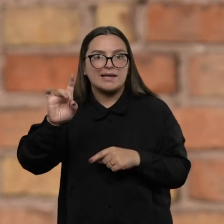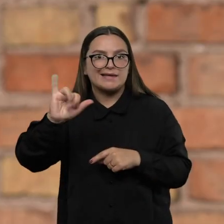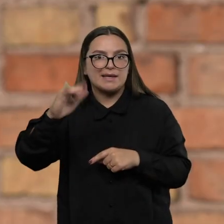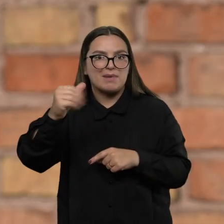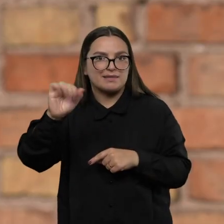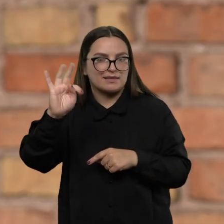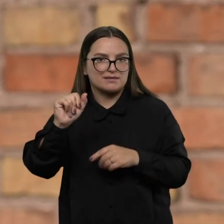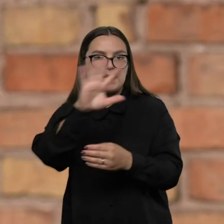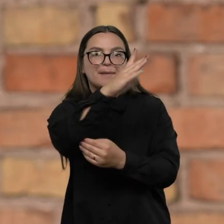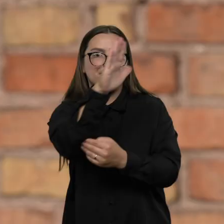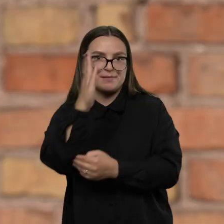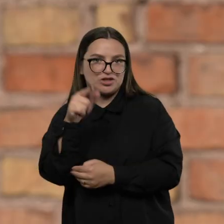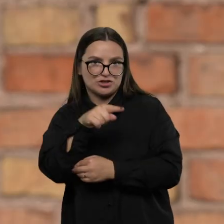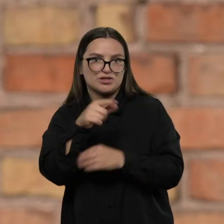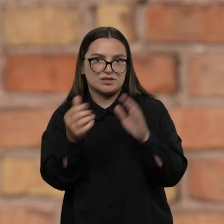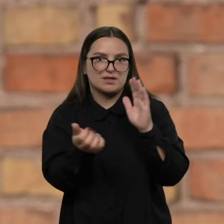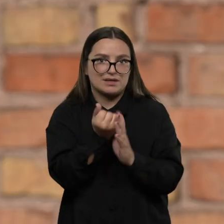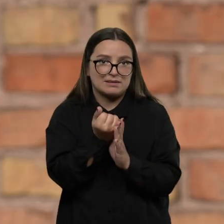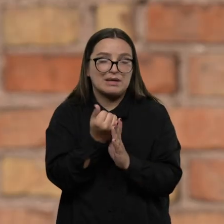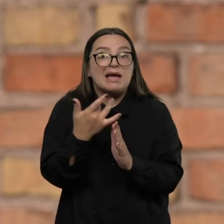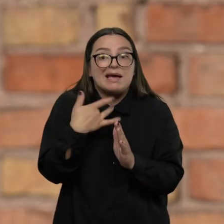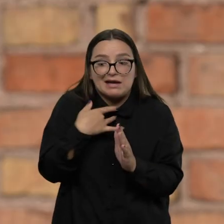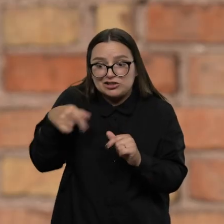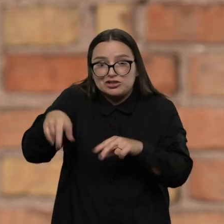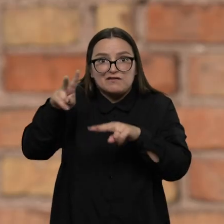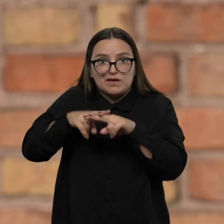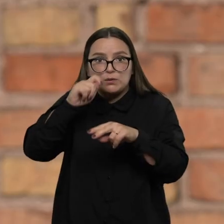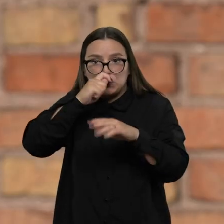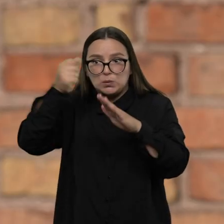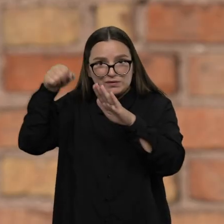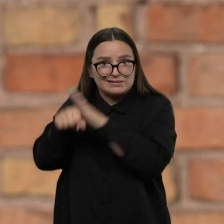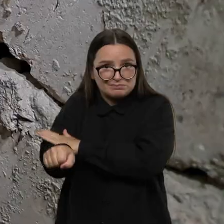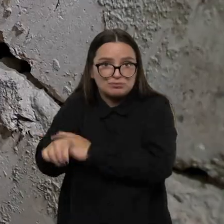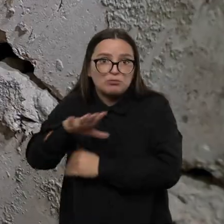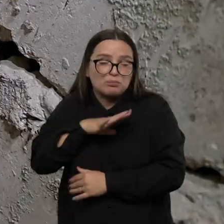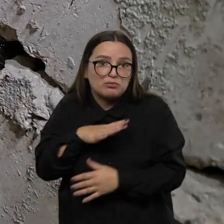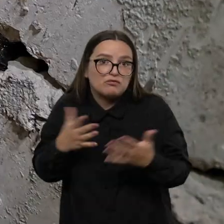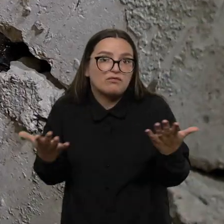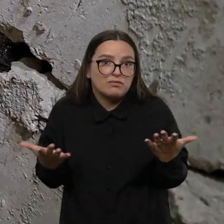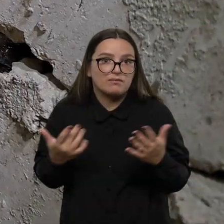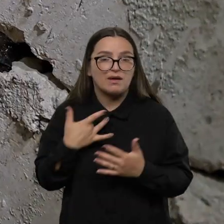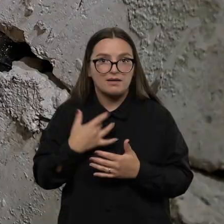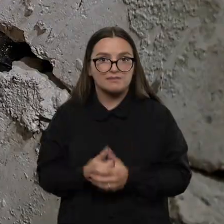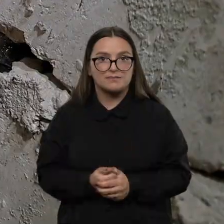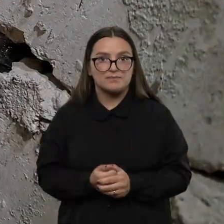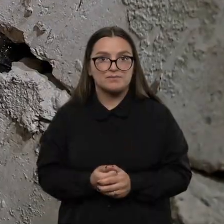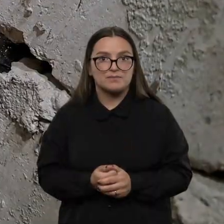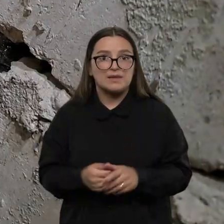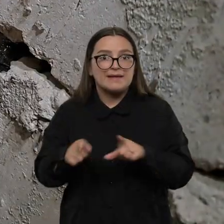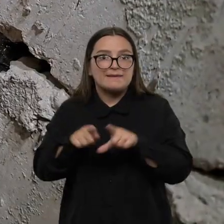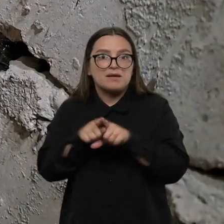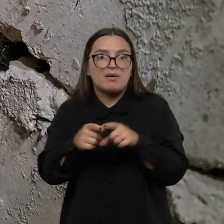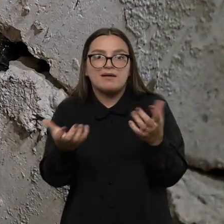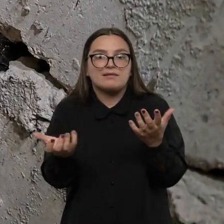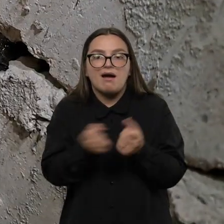ir didelė tikimybė, na, kad jis čia galėjo būti. Bet irgi mes